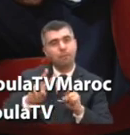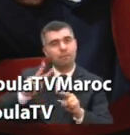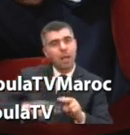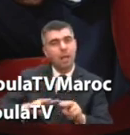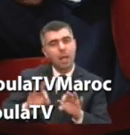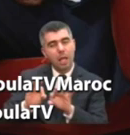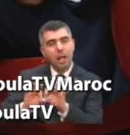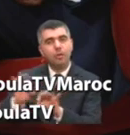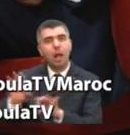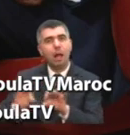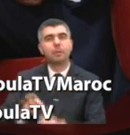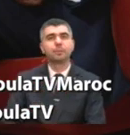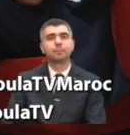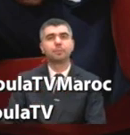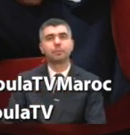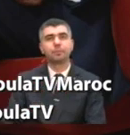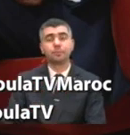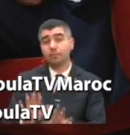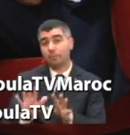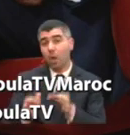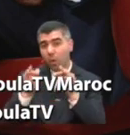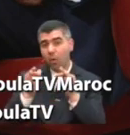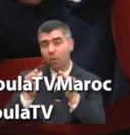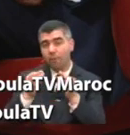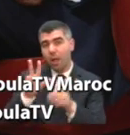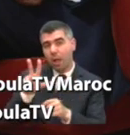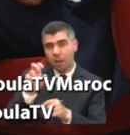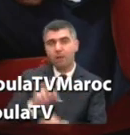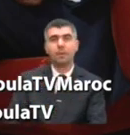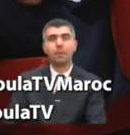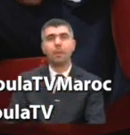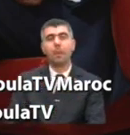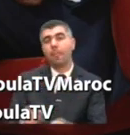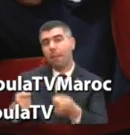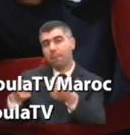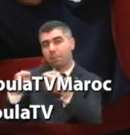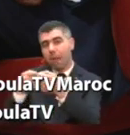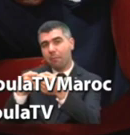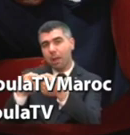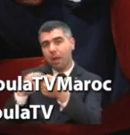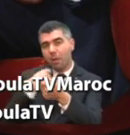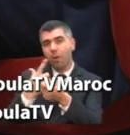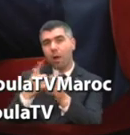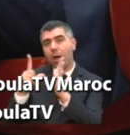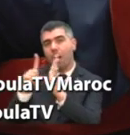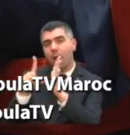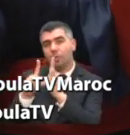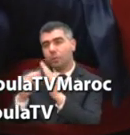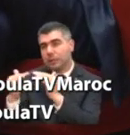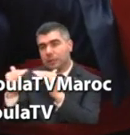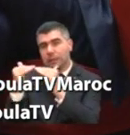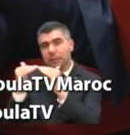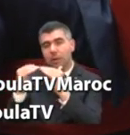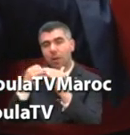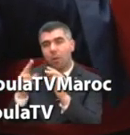الإجراءات المواتية، ومنها كما تعلمون الملائمة ديال التشريعات الوطنية مع